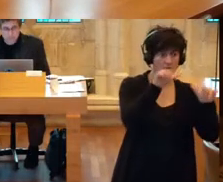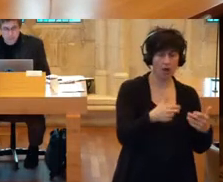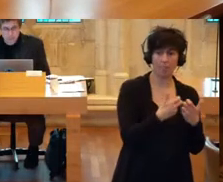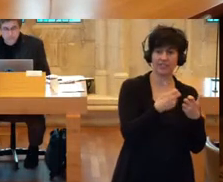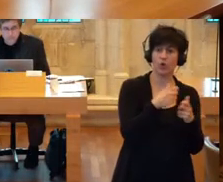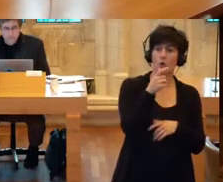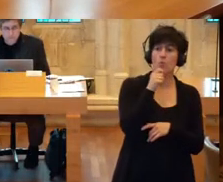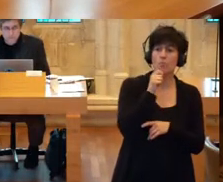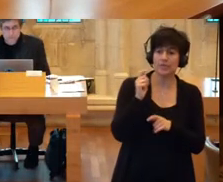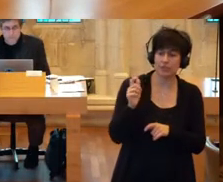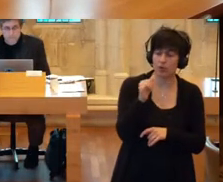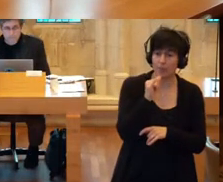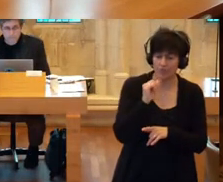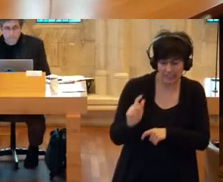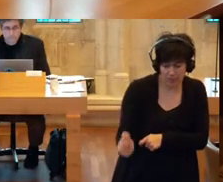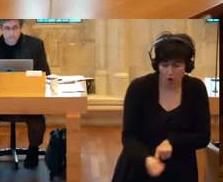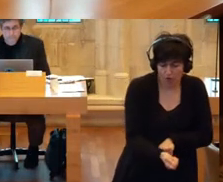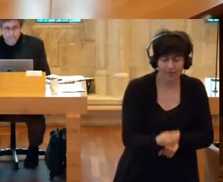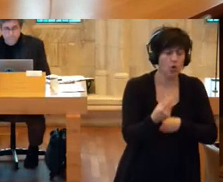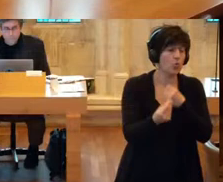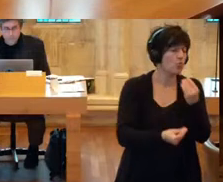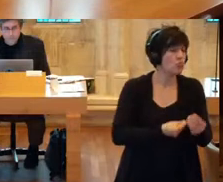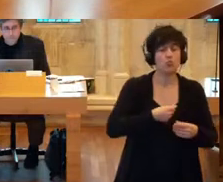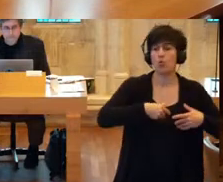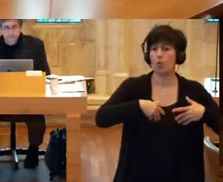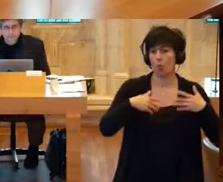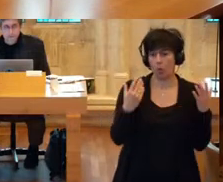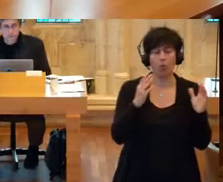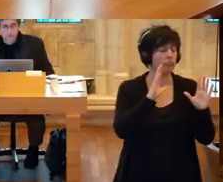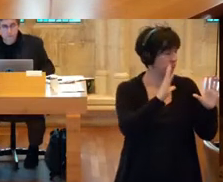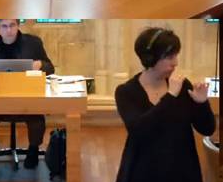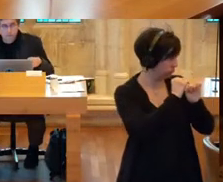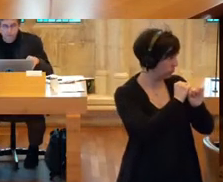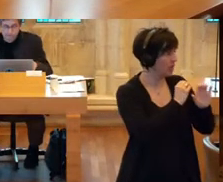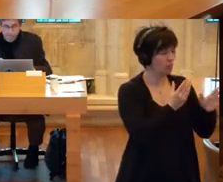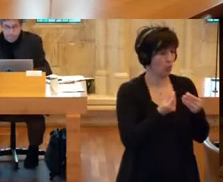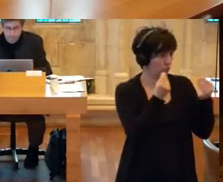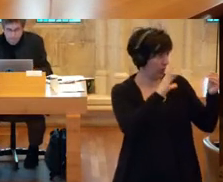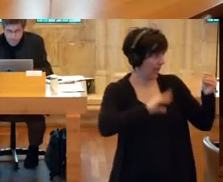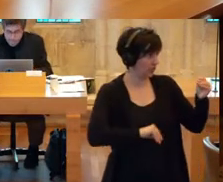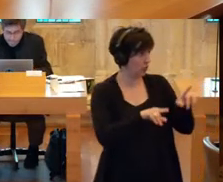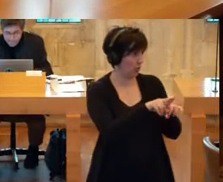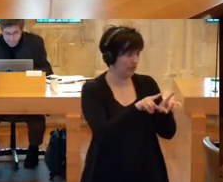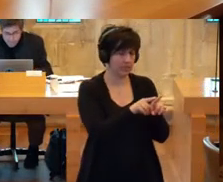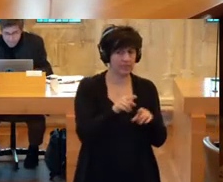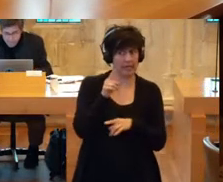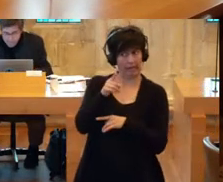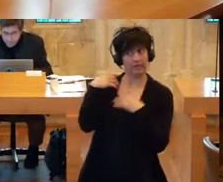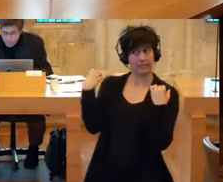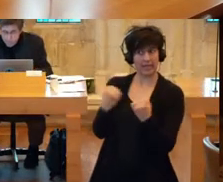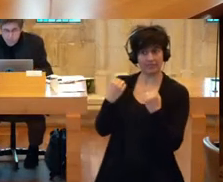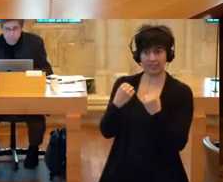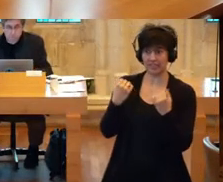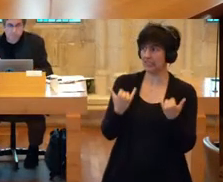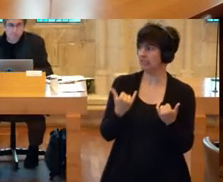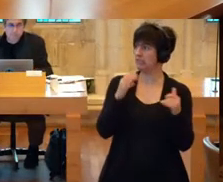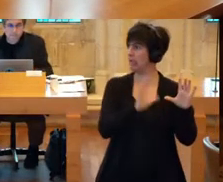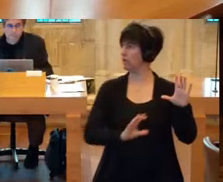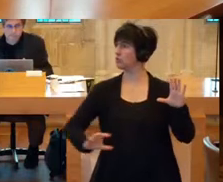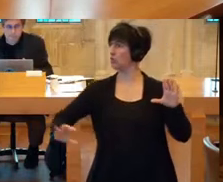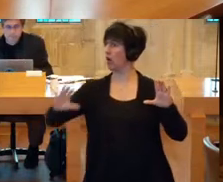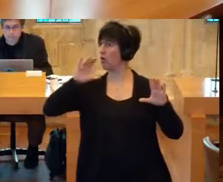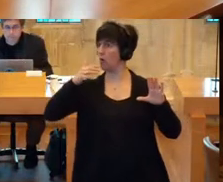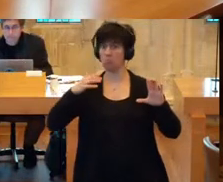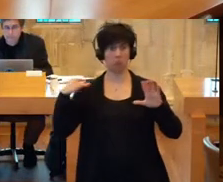le mini-golf notamment. Pour simplement vous rassurer également, c'est une activité qu'on n'avait pas sur le territoire